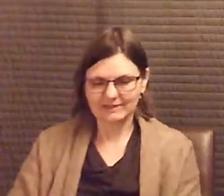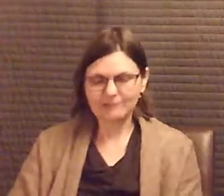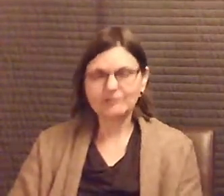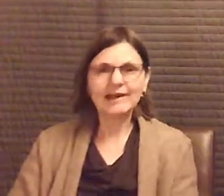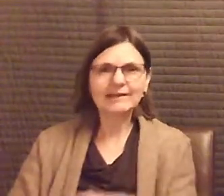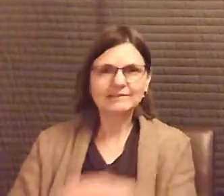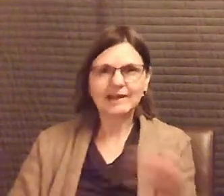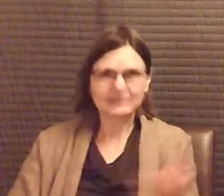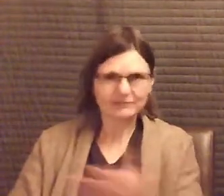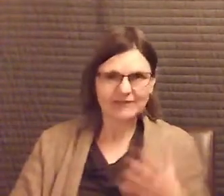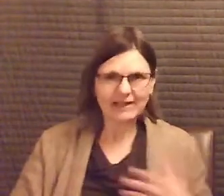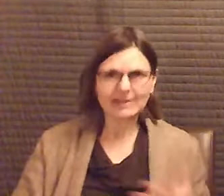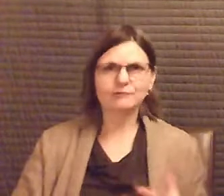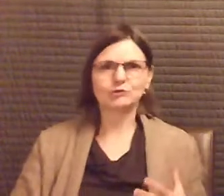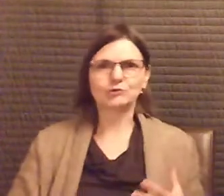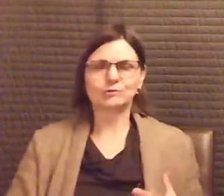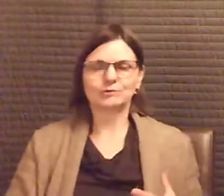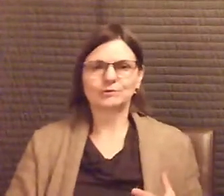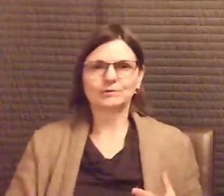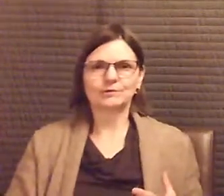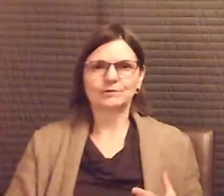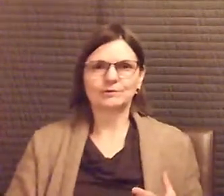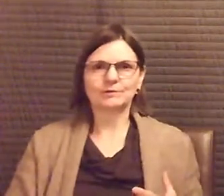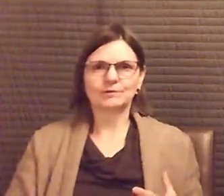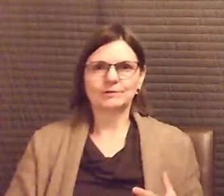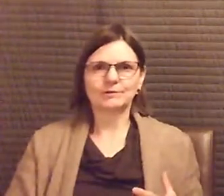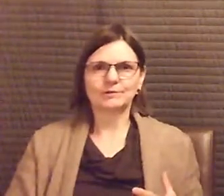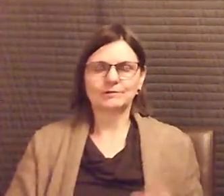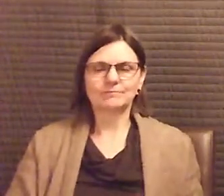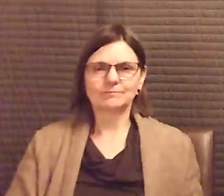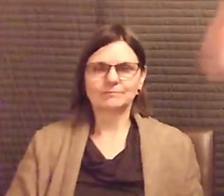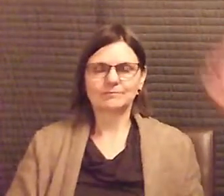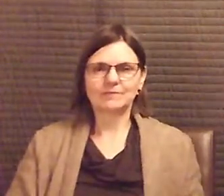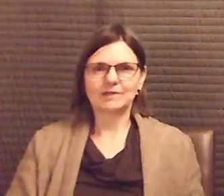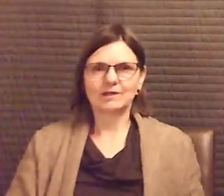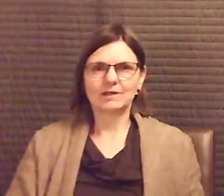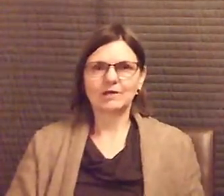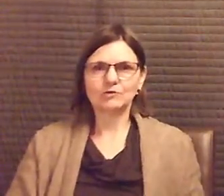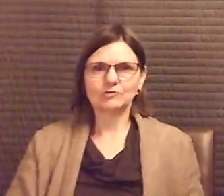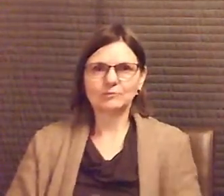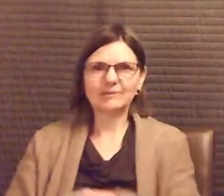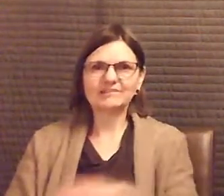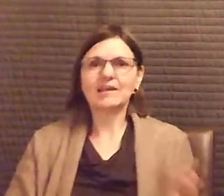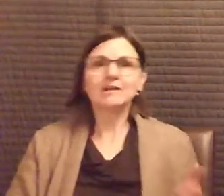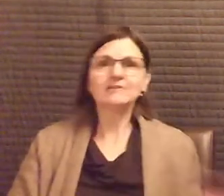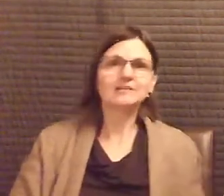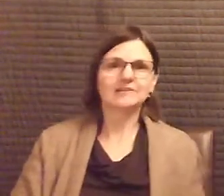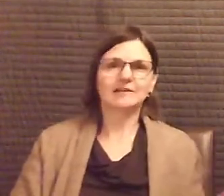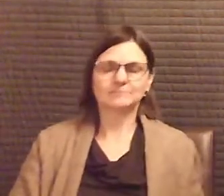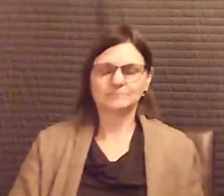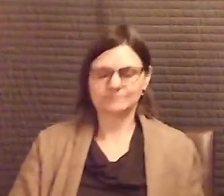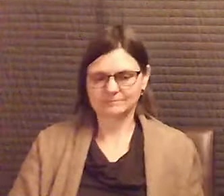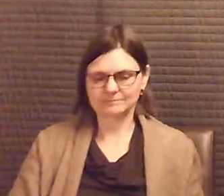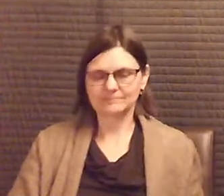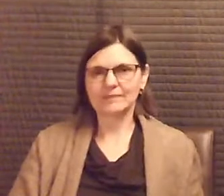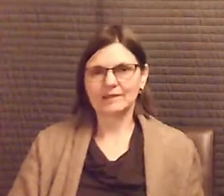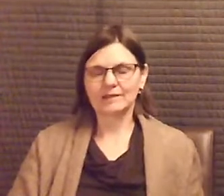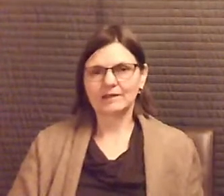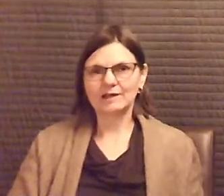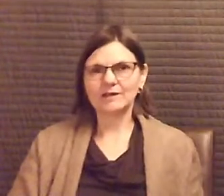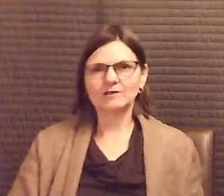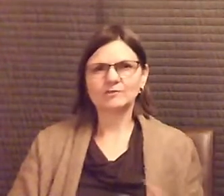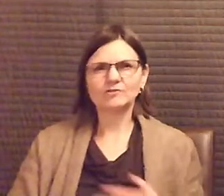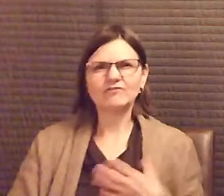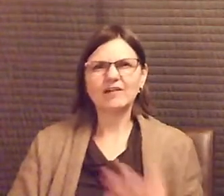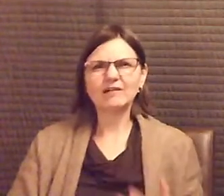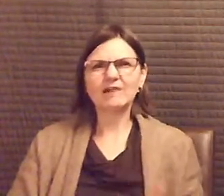winnen vergelijk tijd waarin wij leven in alle materie je wel veel onze materiële als alle security